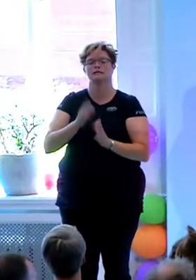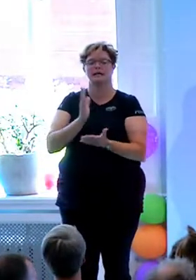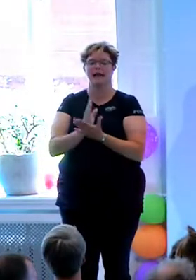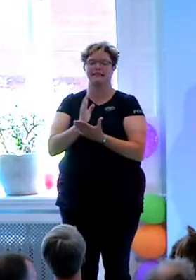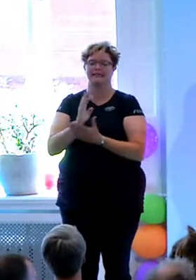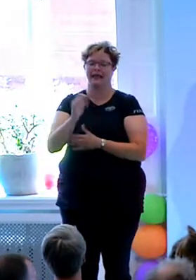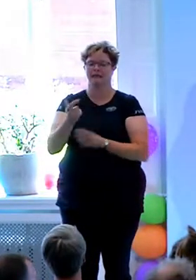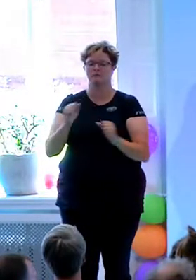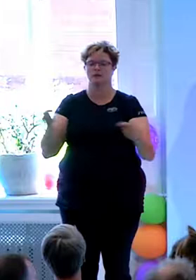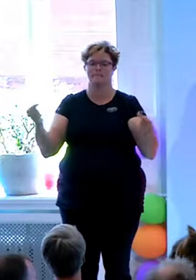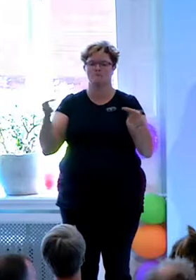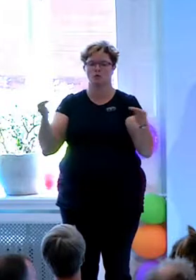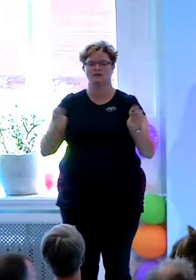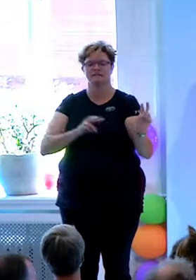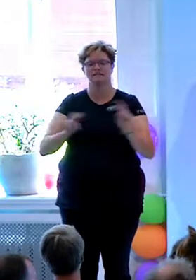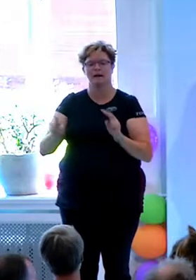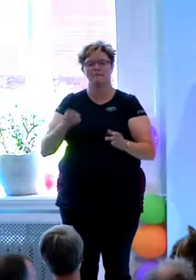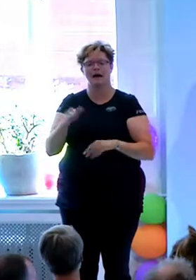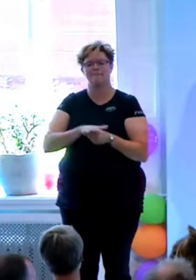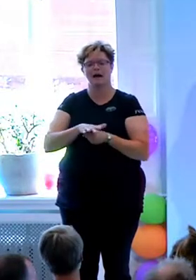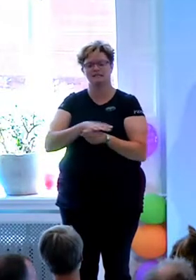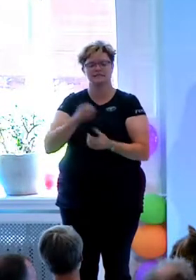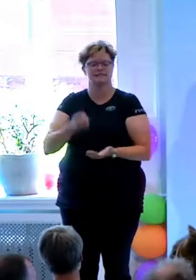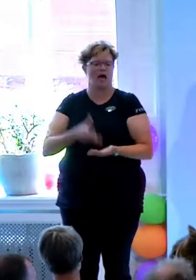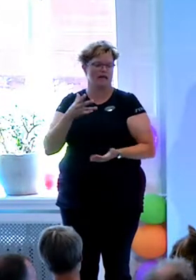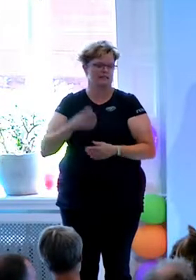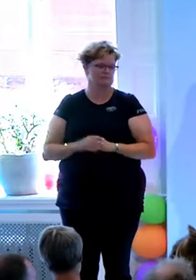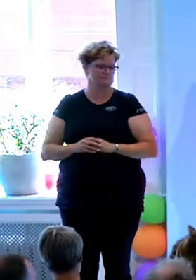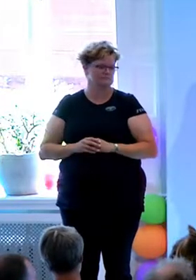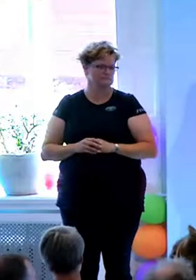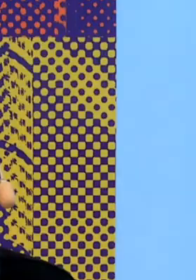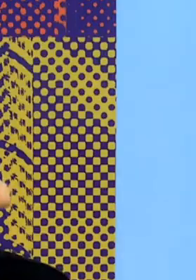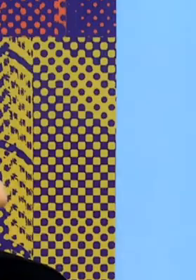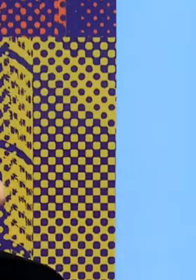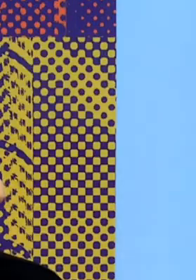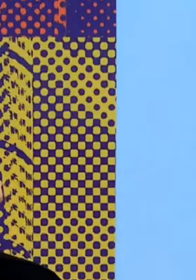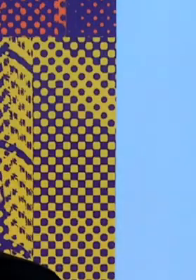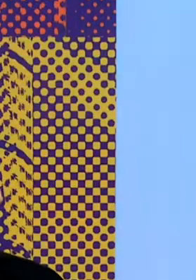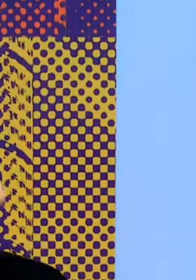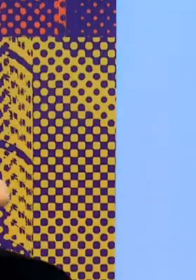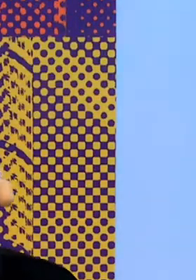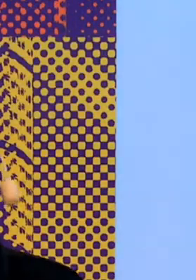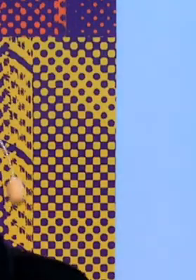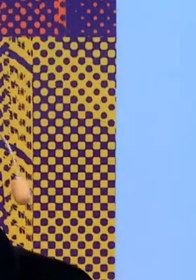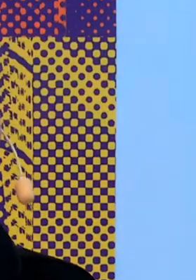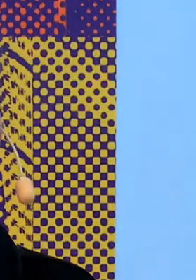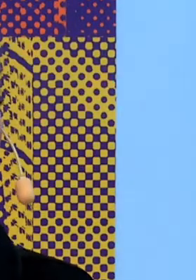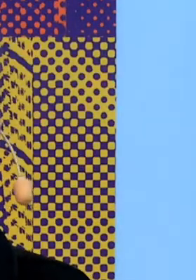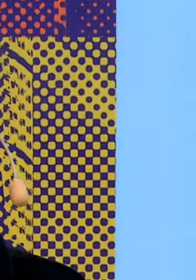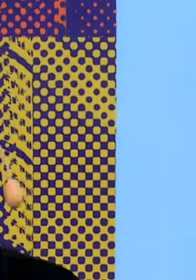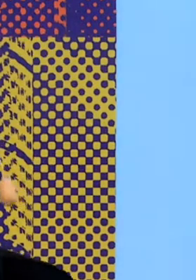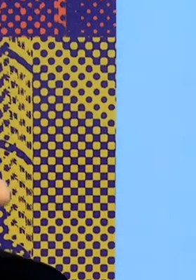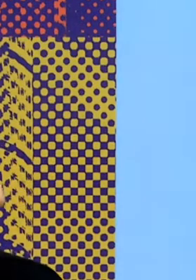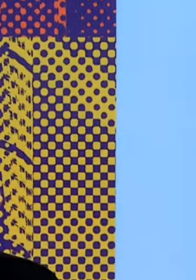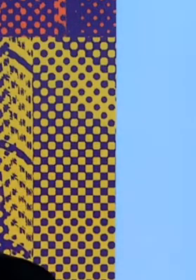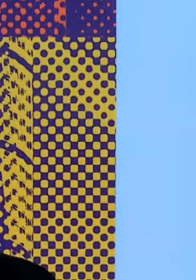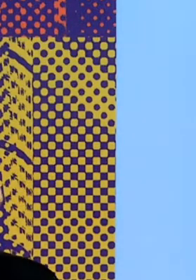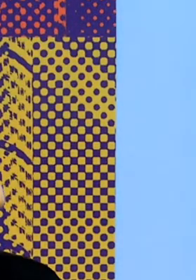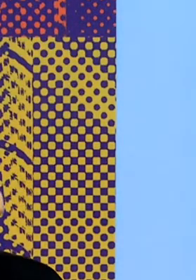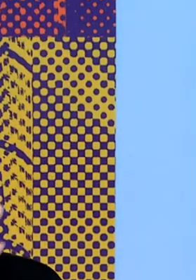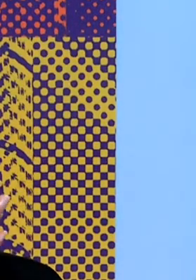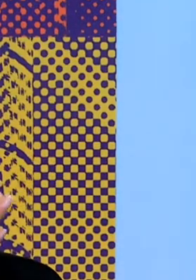sponsringsrättigheterna motsvara det värdet, det marknadsvärdet då. Och det är de här rättigheterna då som vi tillsammans med EFD